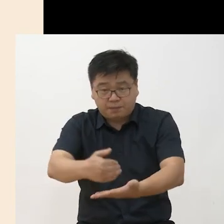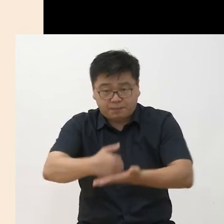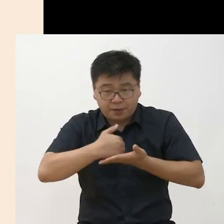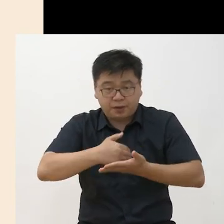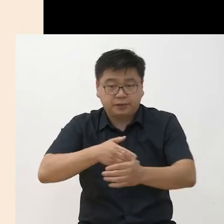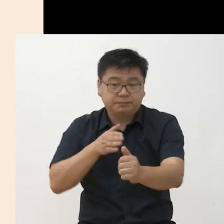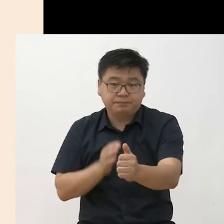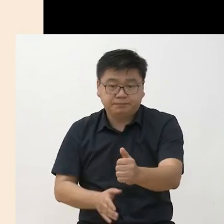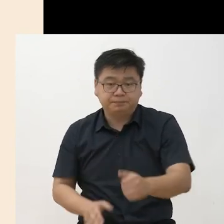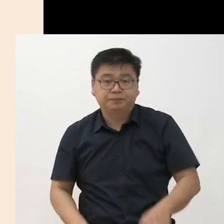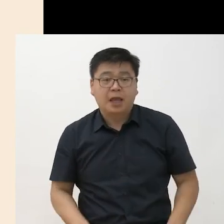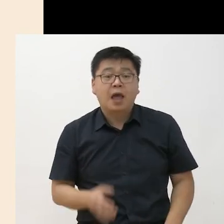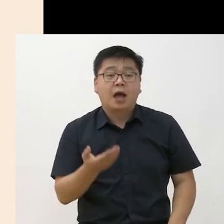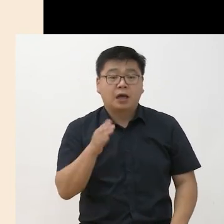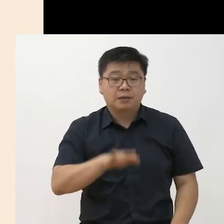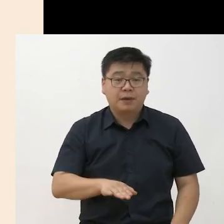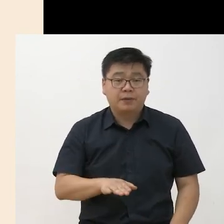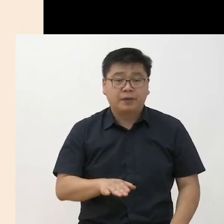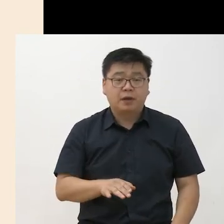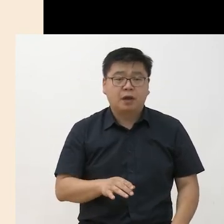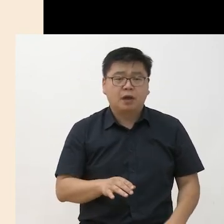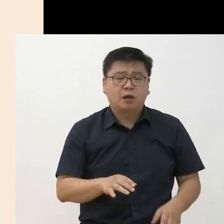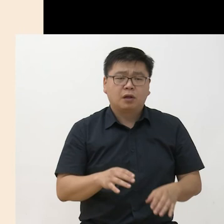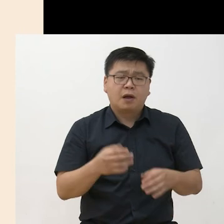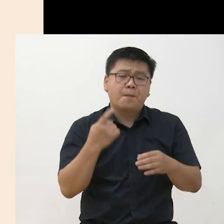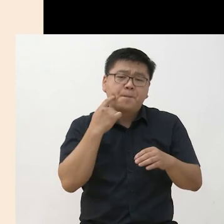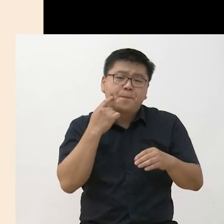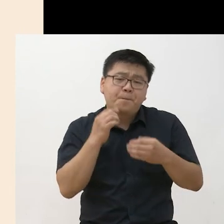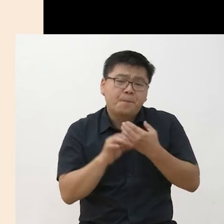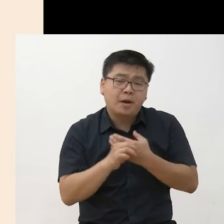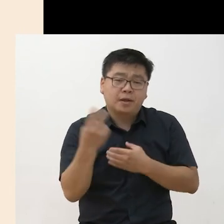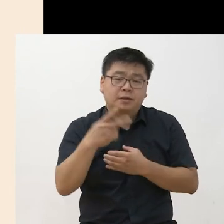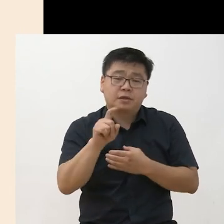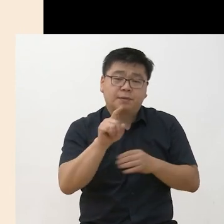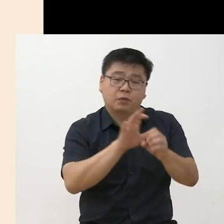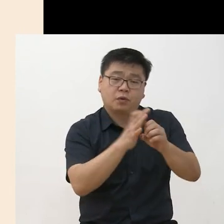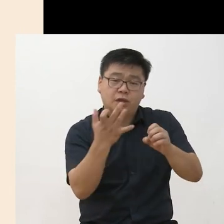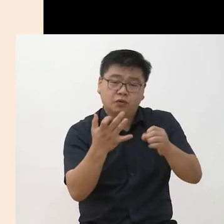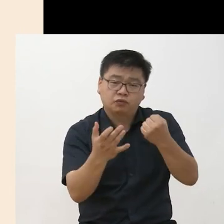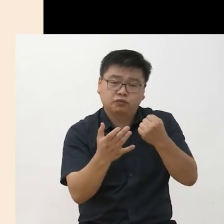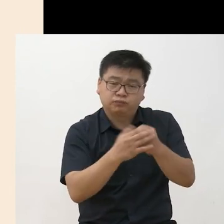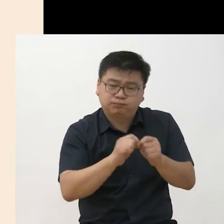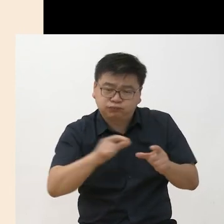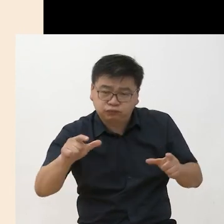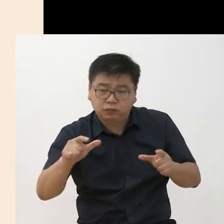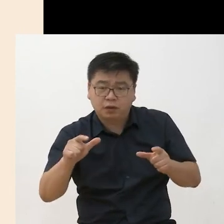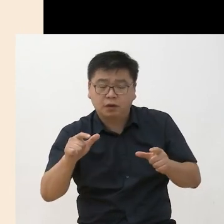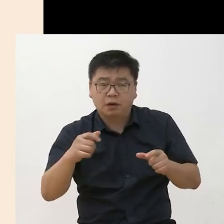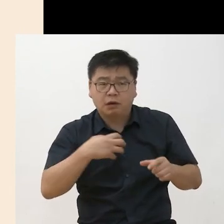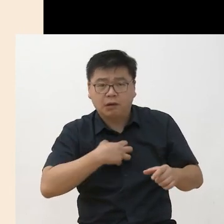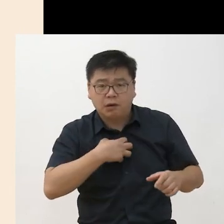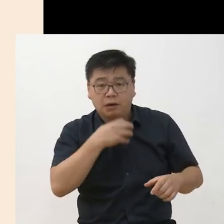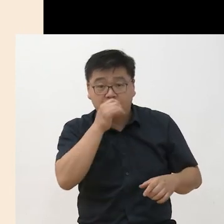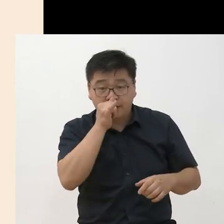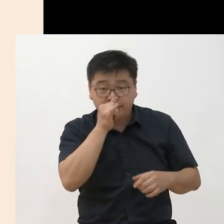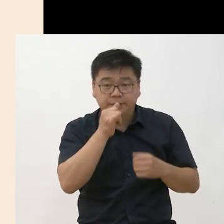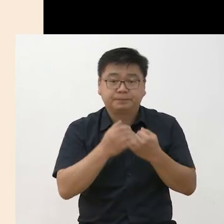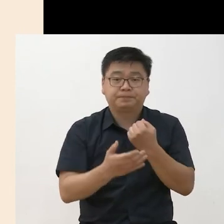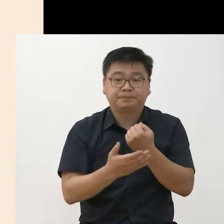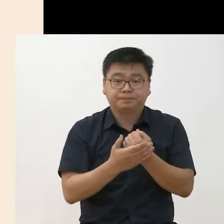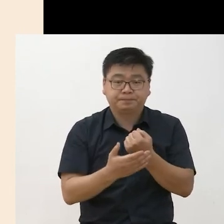됩니다. 그렇지만 2011년도에도 코로나19 상황의 불확실성이 계속될 수 있기